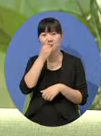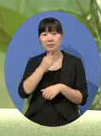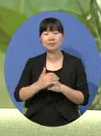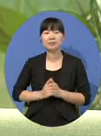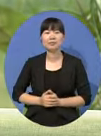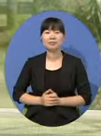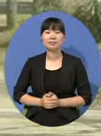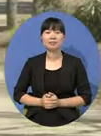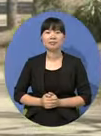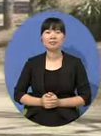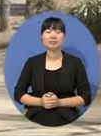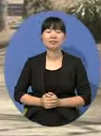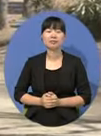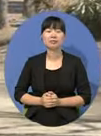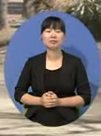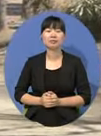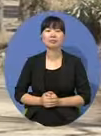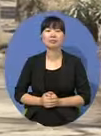보시죠.